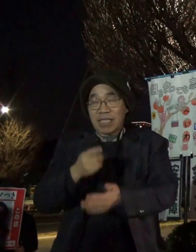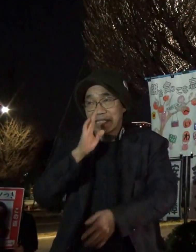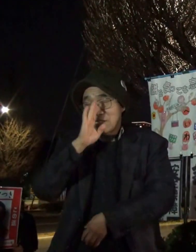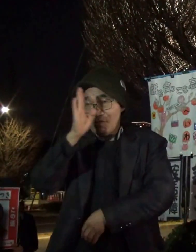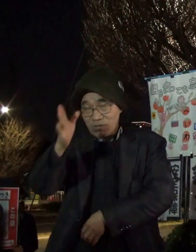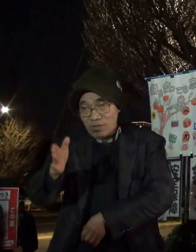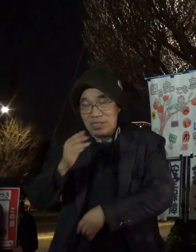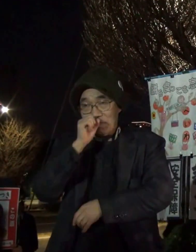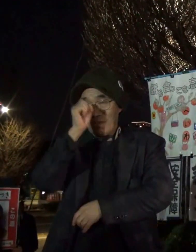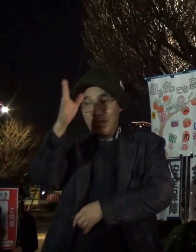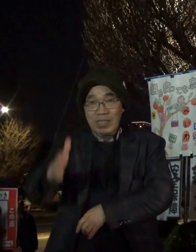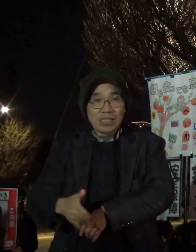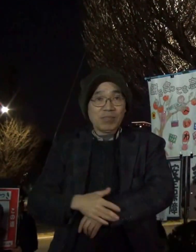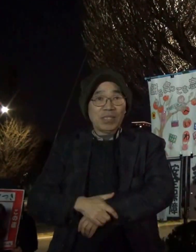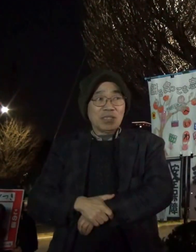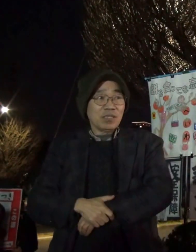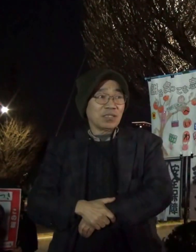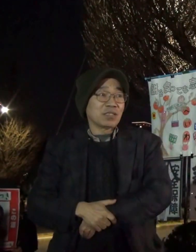ました。